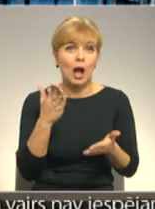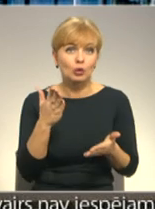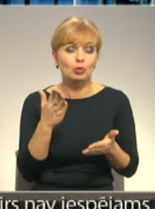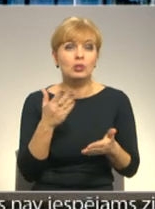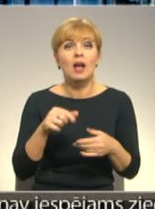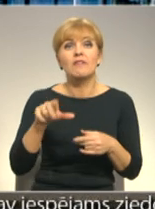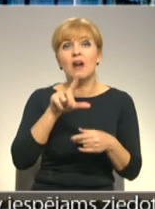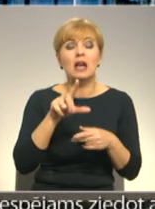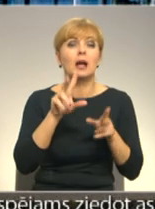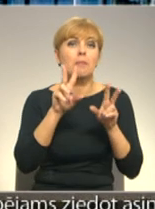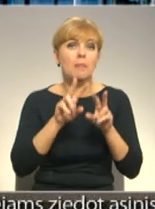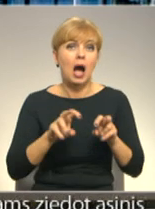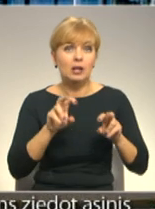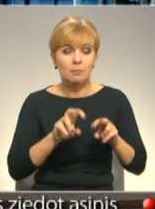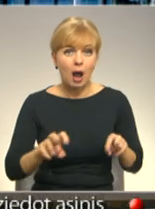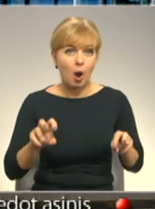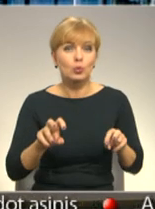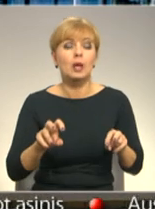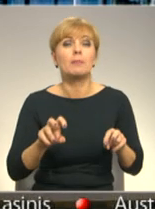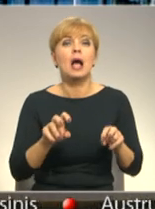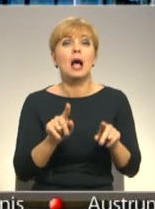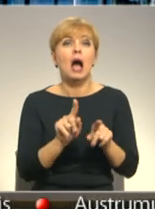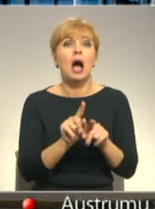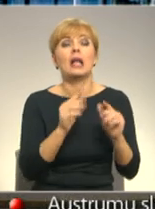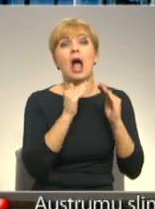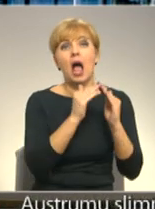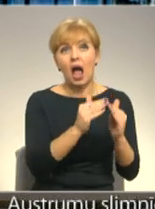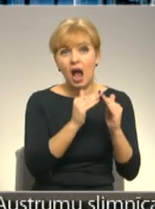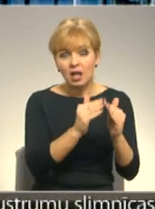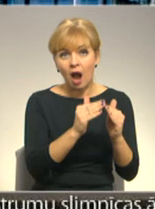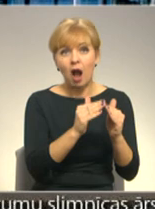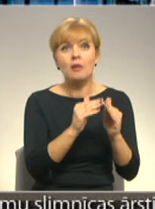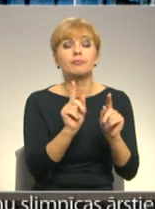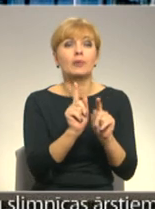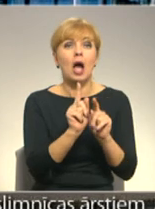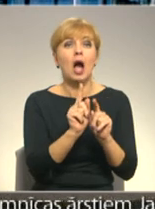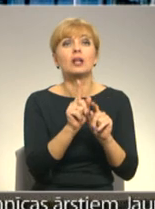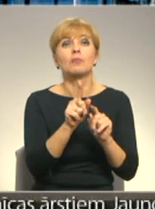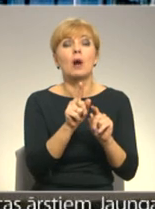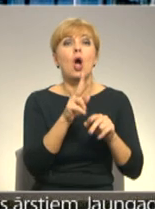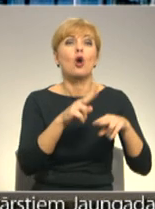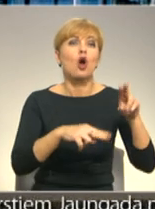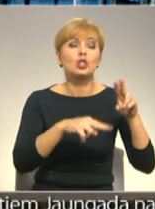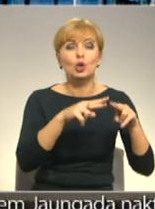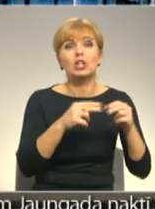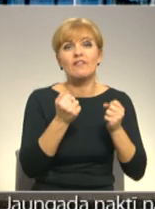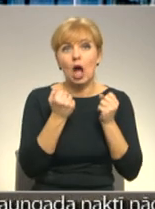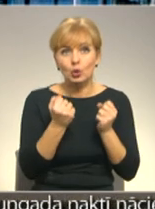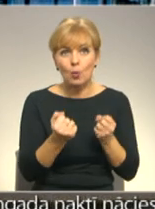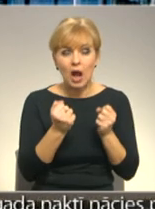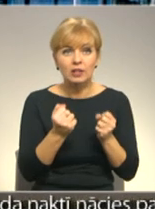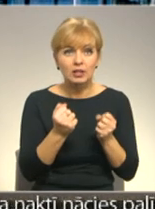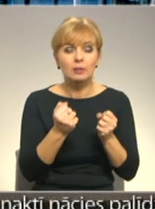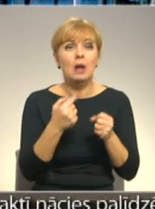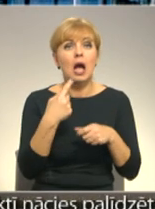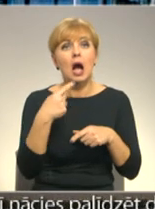ir notikušas vairāk pārbaudes objektā. Pārbaudīta gan ēka, pat kā tāda, gan viņas konstruktīvā noturība, gan arī inženieru